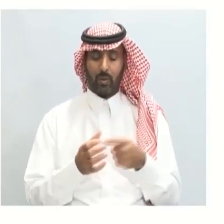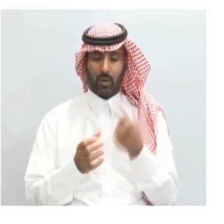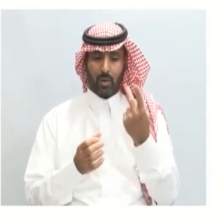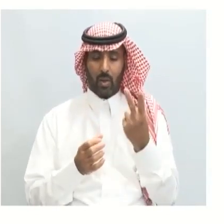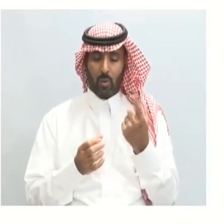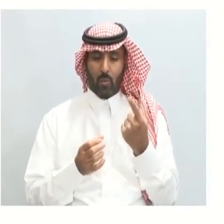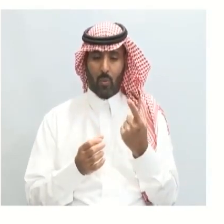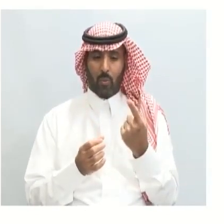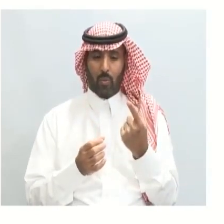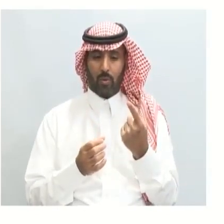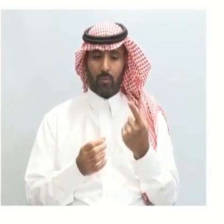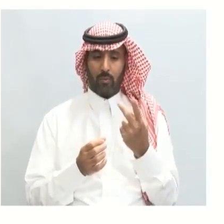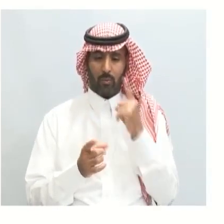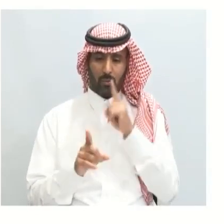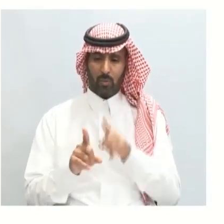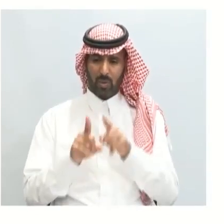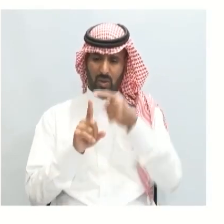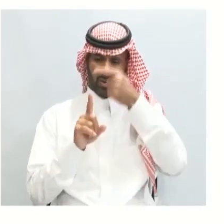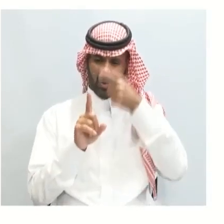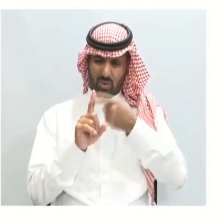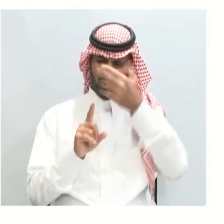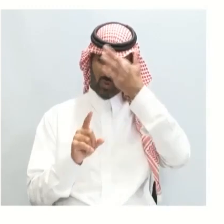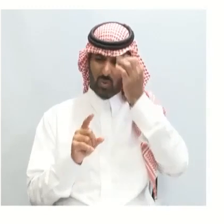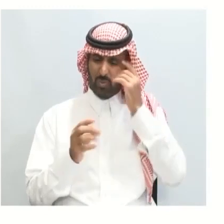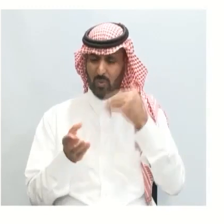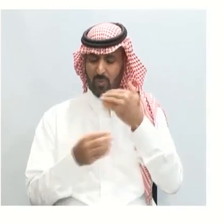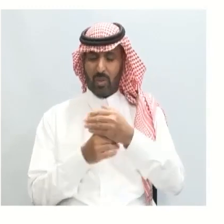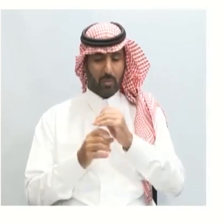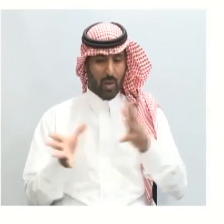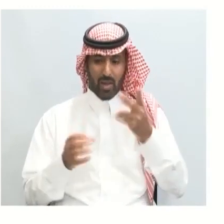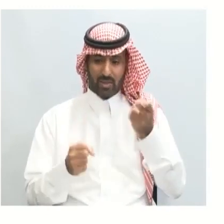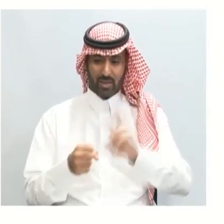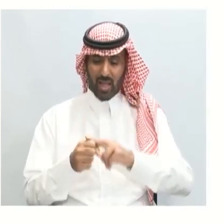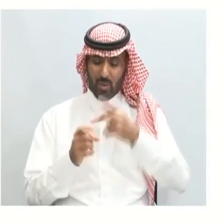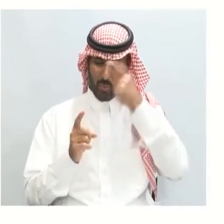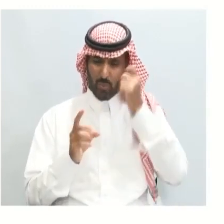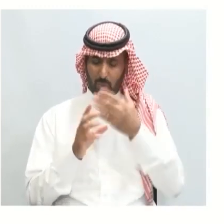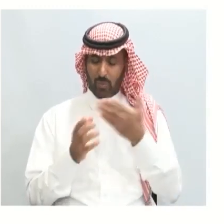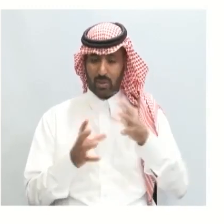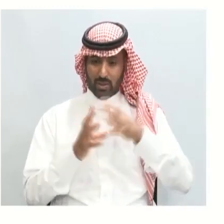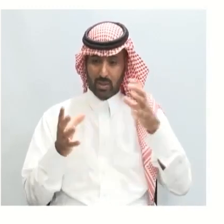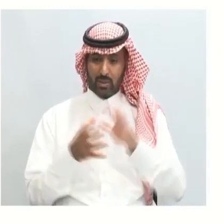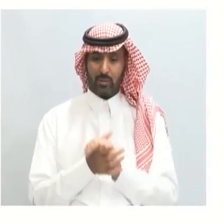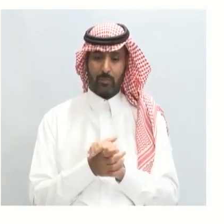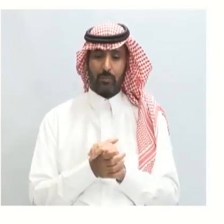البياني الاول لا يوجد تناظر بينهما ايضا لا تؤدي مضاعفه درجه الحراره الى تضاعف الحجم وهذا هو الفرق